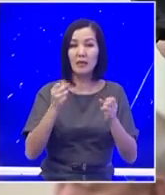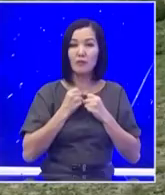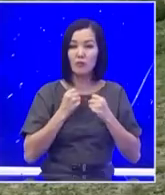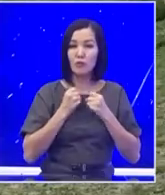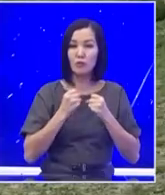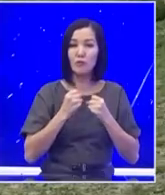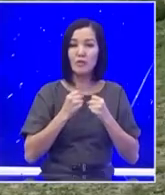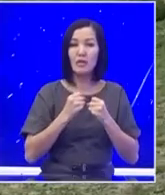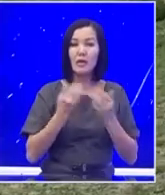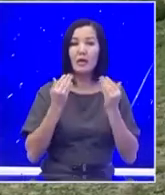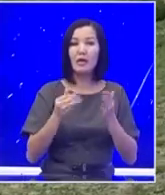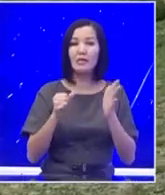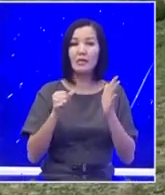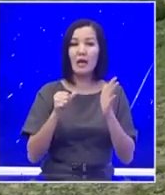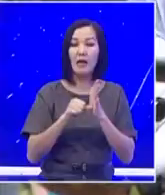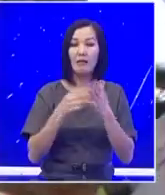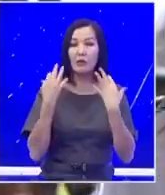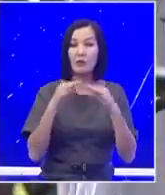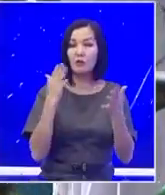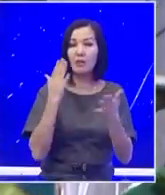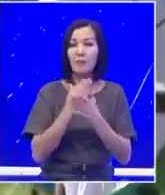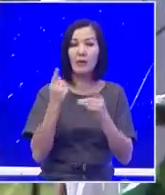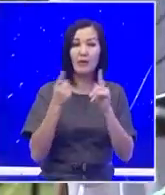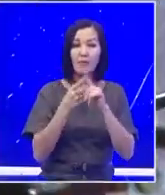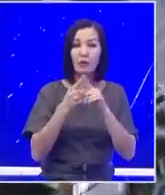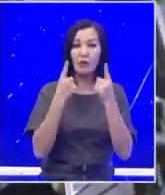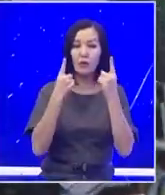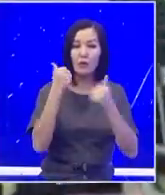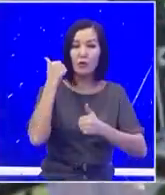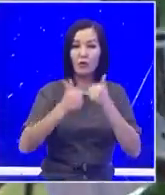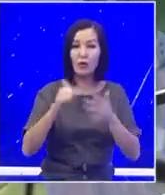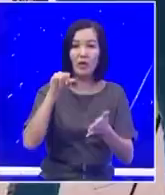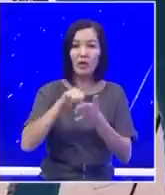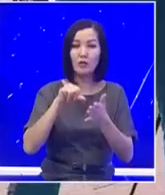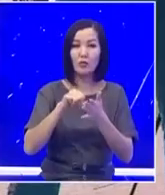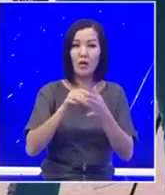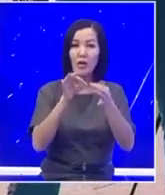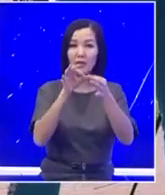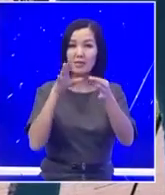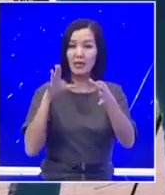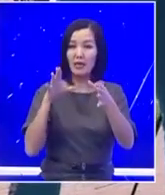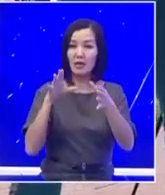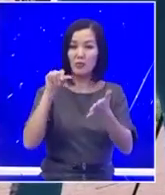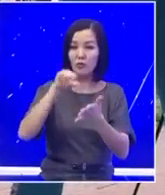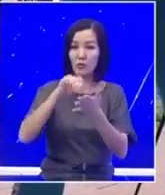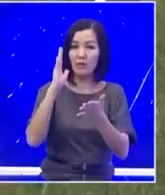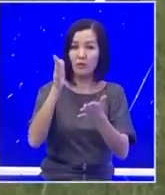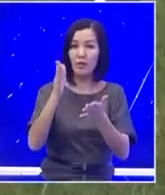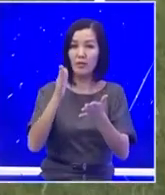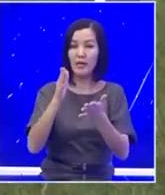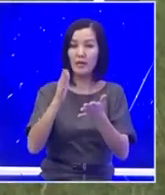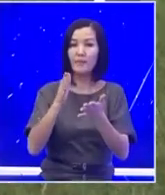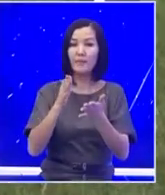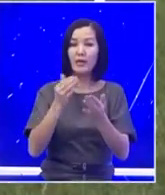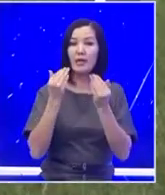жерлестеріміздің қоржынында әзірге 6 лицензия бар. Бірінші болып, дүбірлі жарысқа қатысу құқына садақ атушыларымыз иелік етті. Құралайды көзге